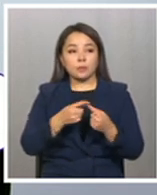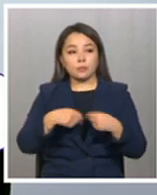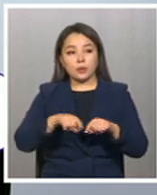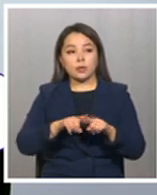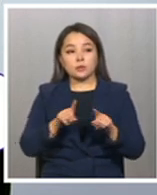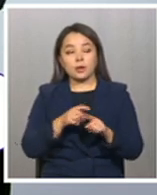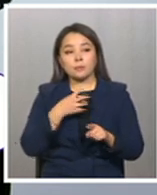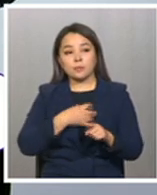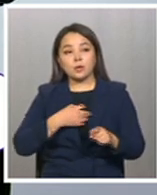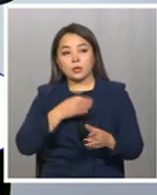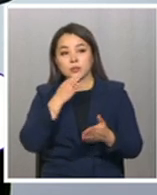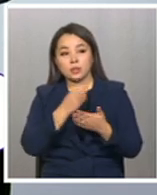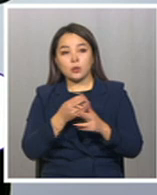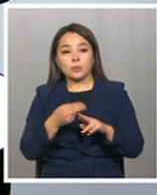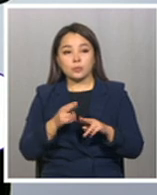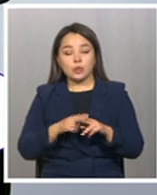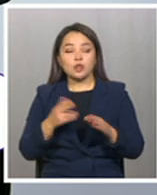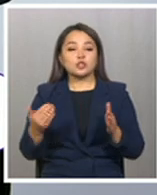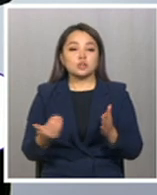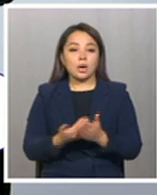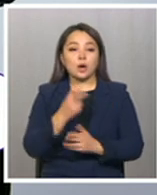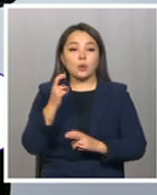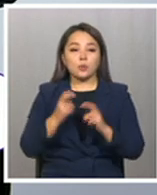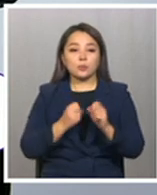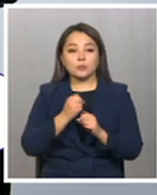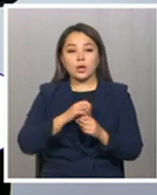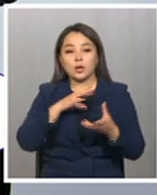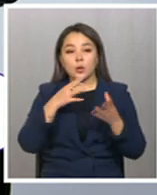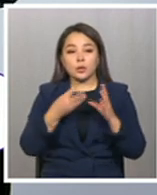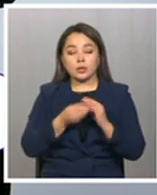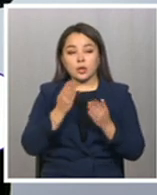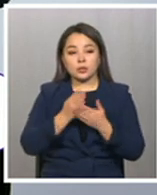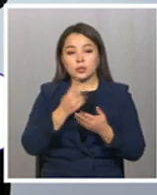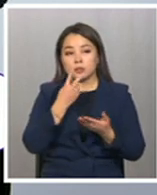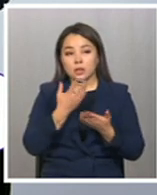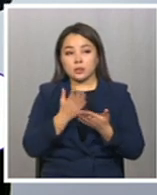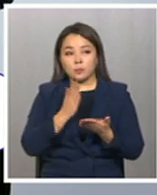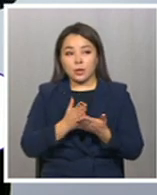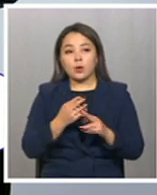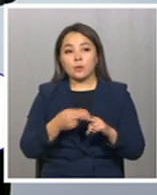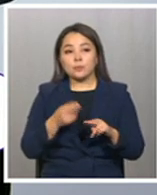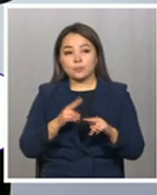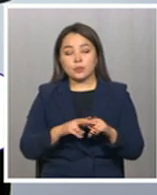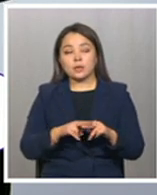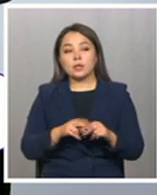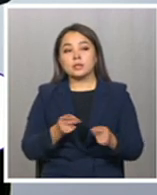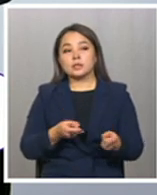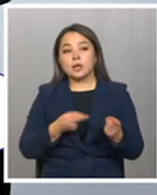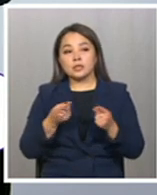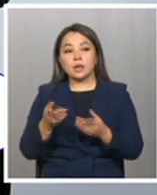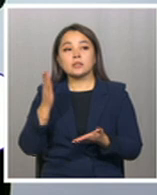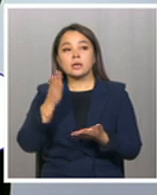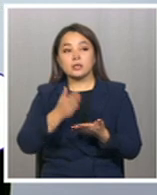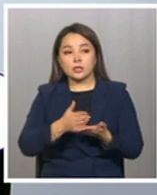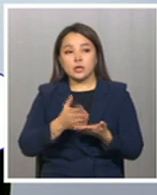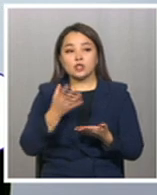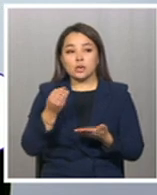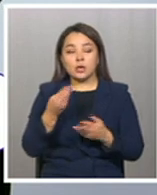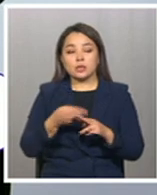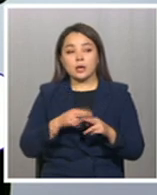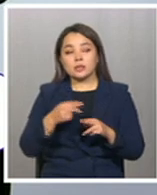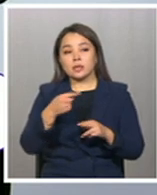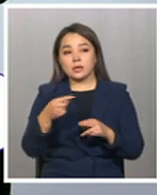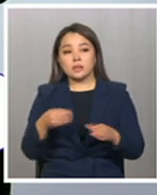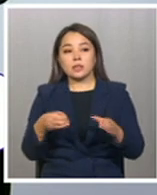негізгі ұстанымы бұл жаңа өнімді игеру болып саналады. Ол интеграциялы, яғни тікелей және кері